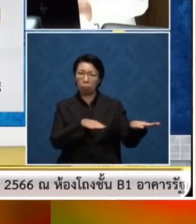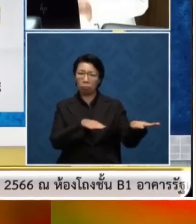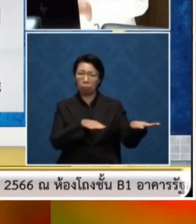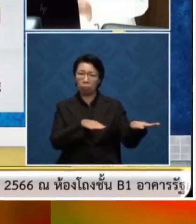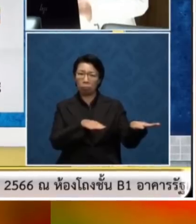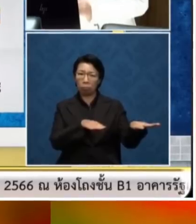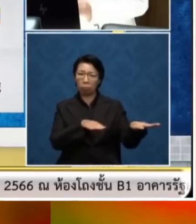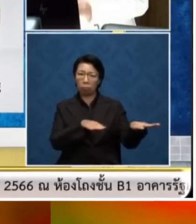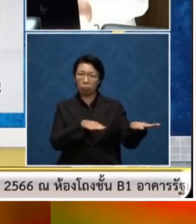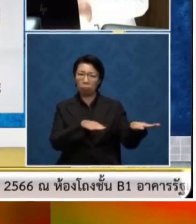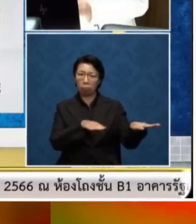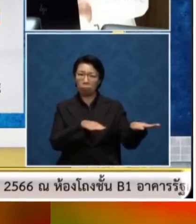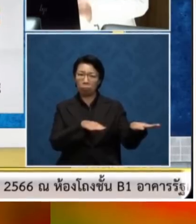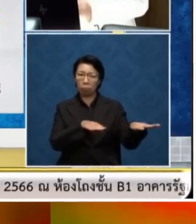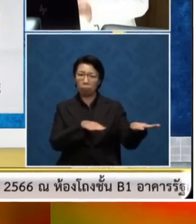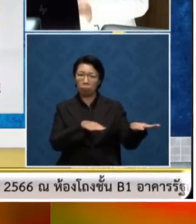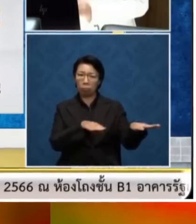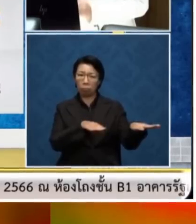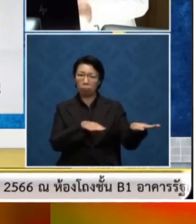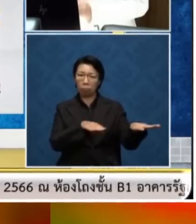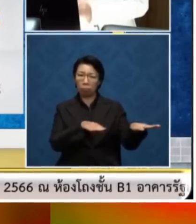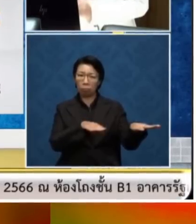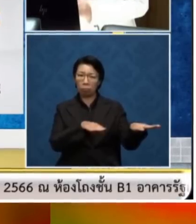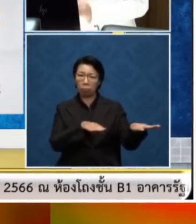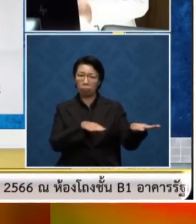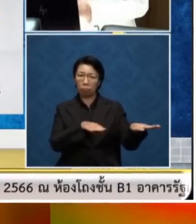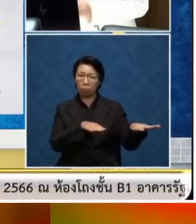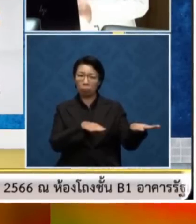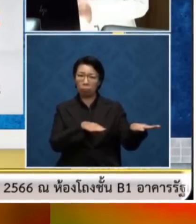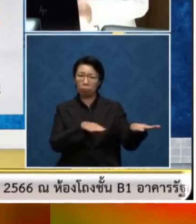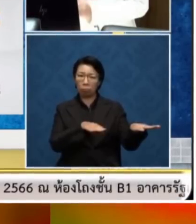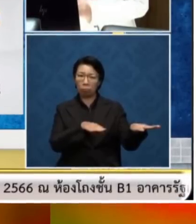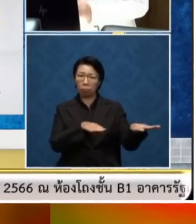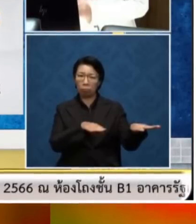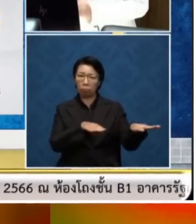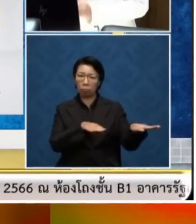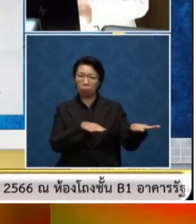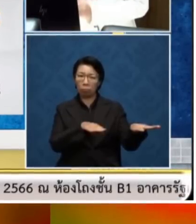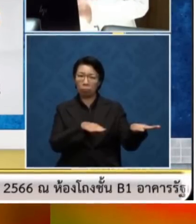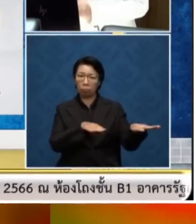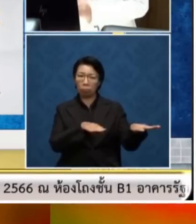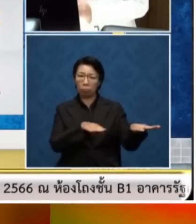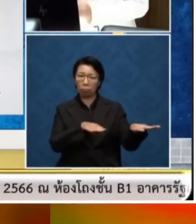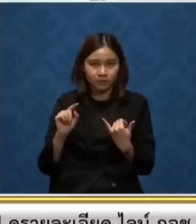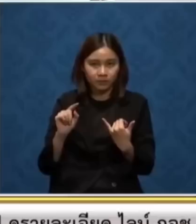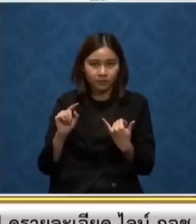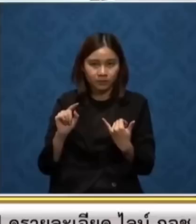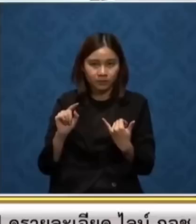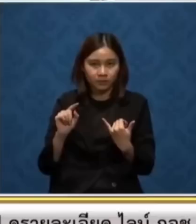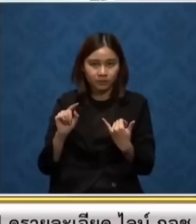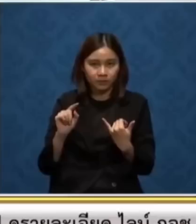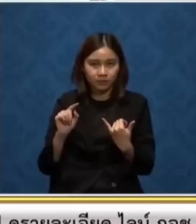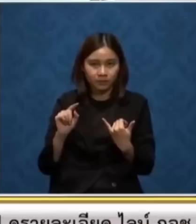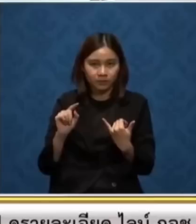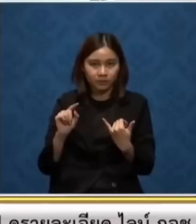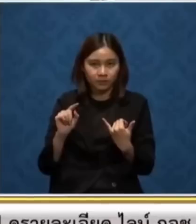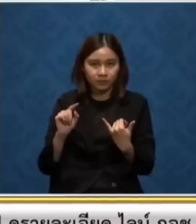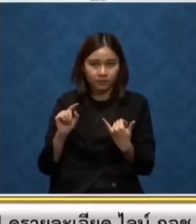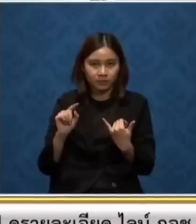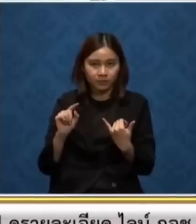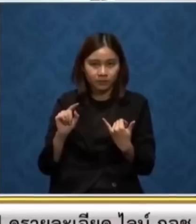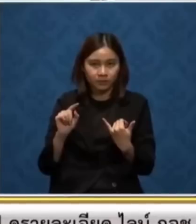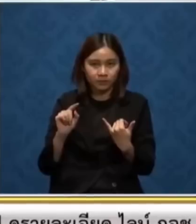รบัญชีรายชื่อพรรคก้าวไกลพูดถึงโรงไฟฟ้าที่กบิลบุรีครับ